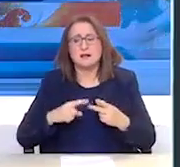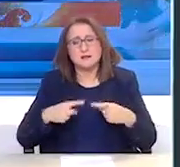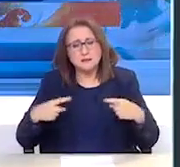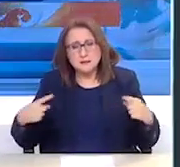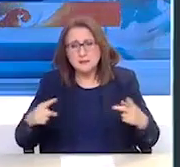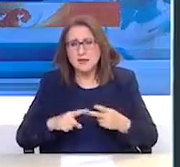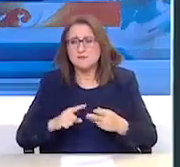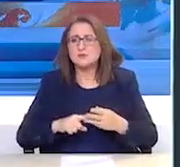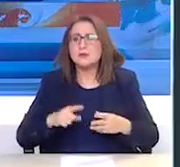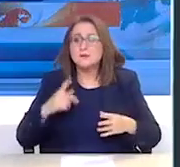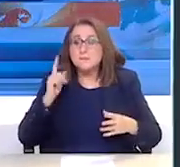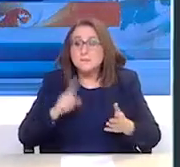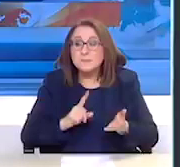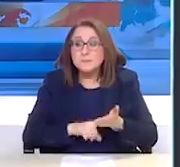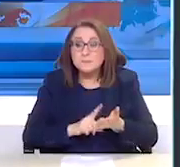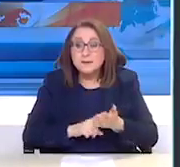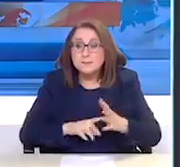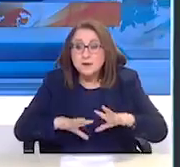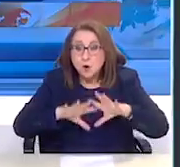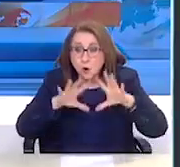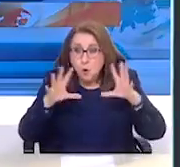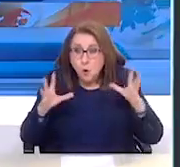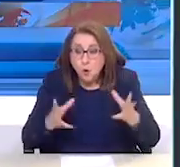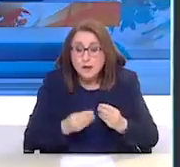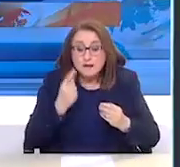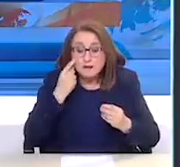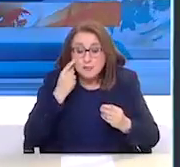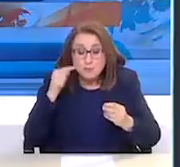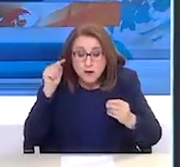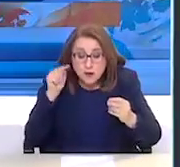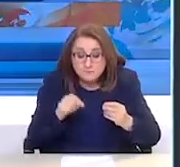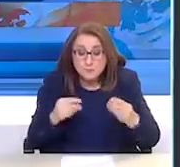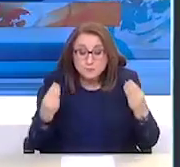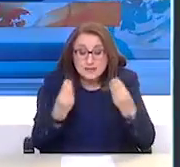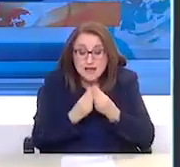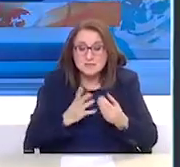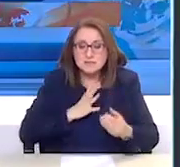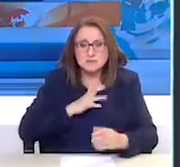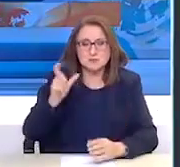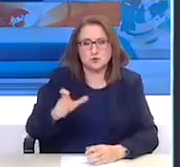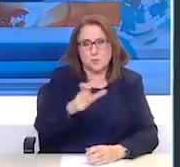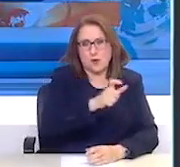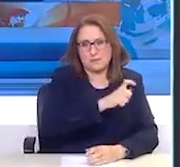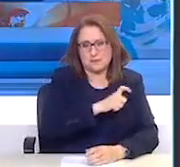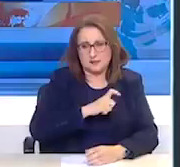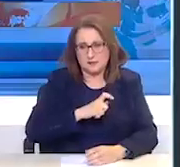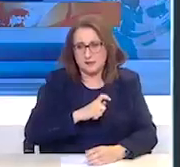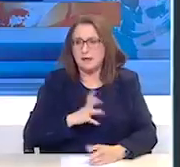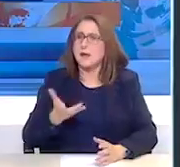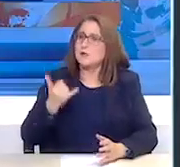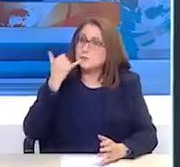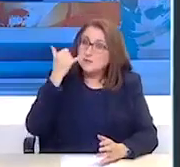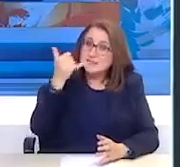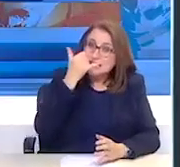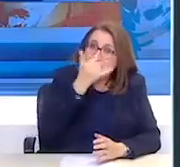τις απαραίτητες υπηρεσίες υγείας που πρέπει σε πρωτοβάθμιο επίπεδο ο πολίτης να απολαμβάνει. Όπως για παράδειγμα η τηλεφωνική υποστήριξη από τα κέντρα